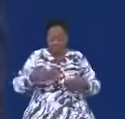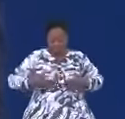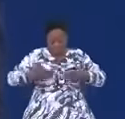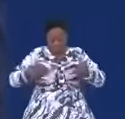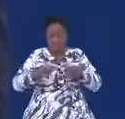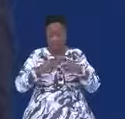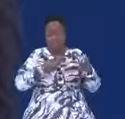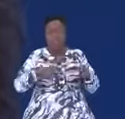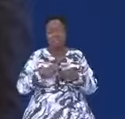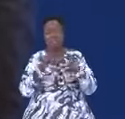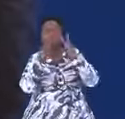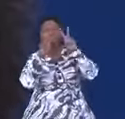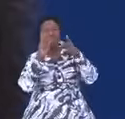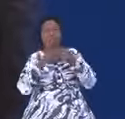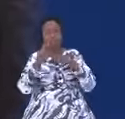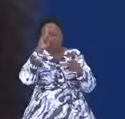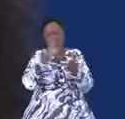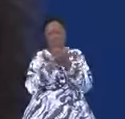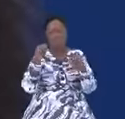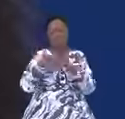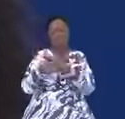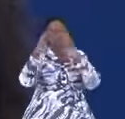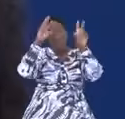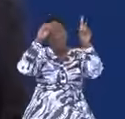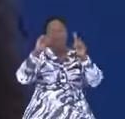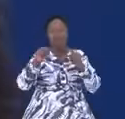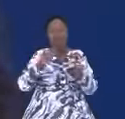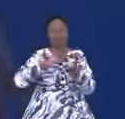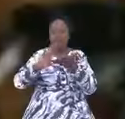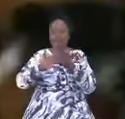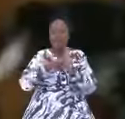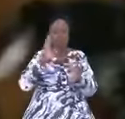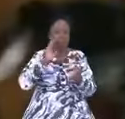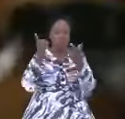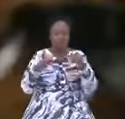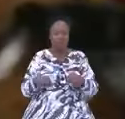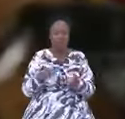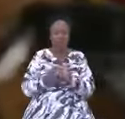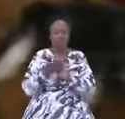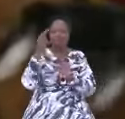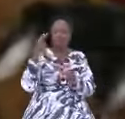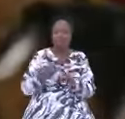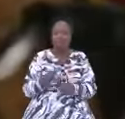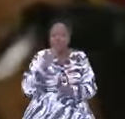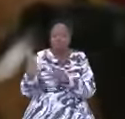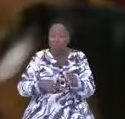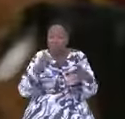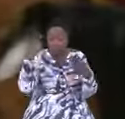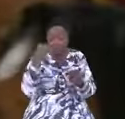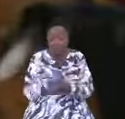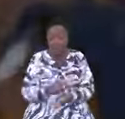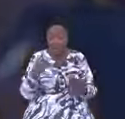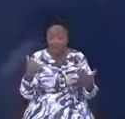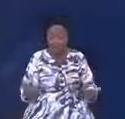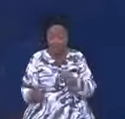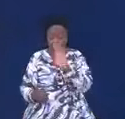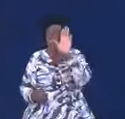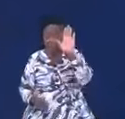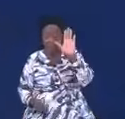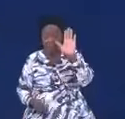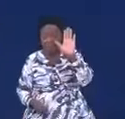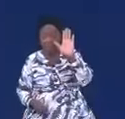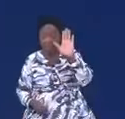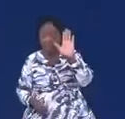contemple le pardon viendra est ce que tu es prêt pour cela ce pour ce pardon est-ce que tu prêt